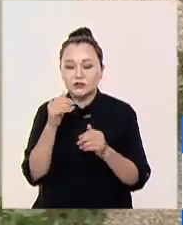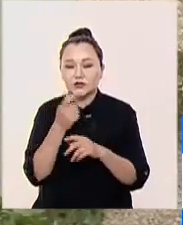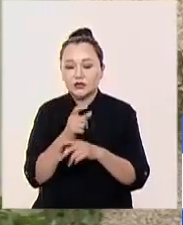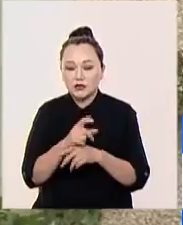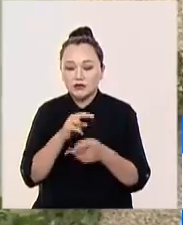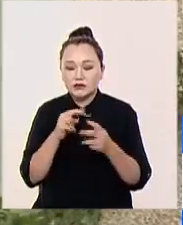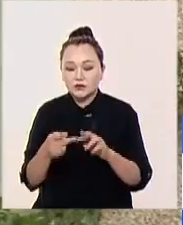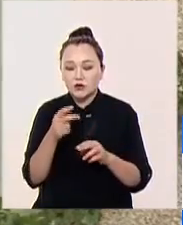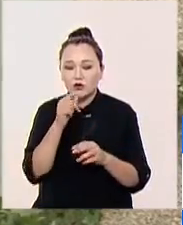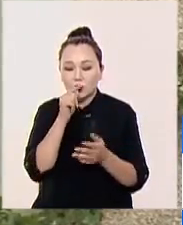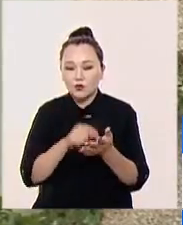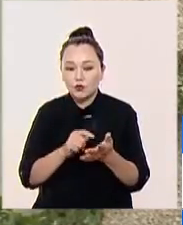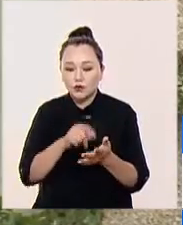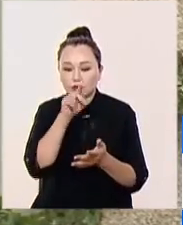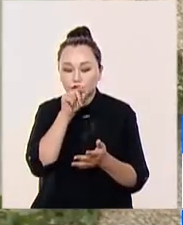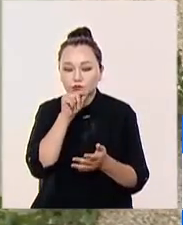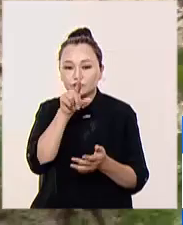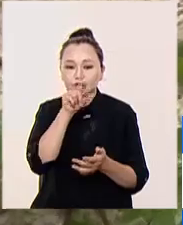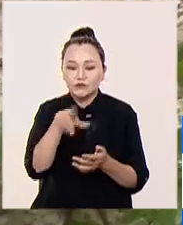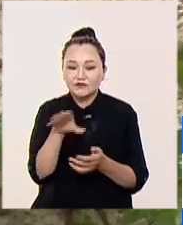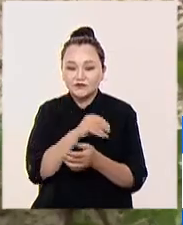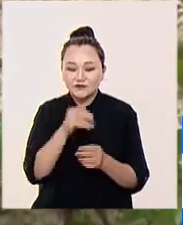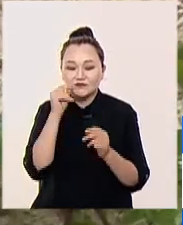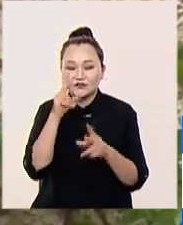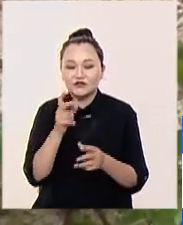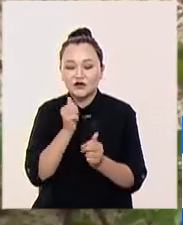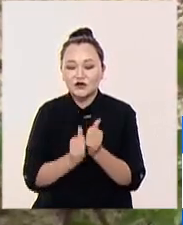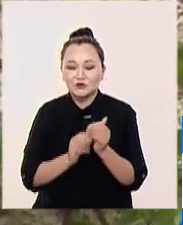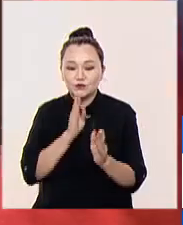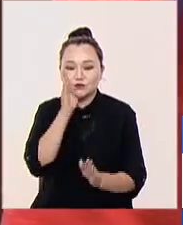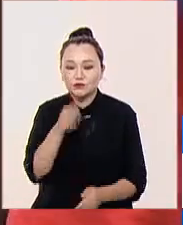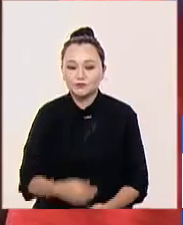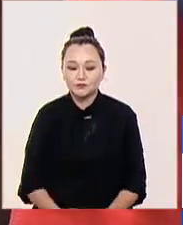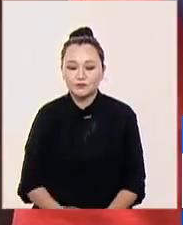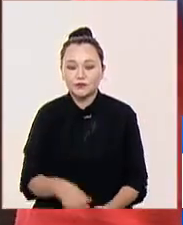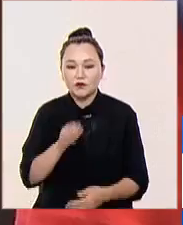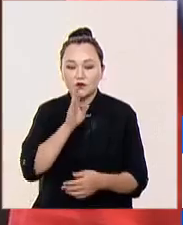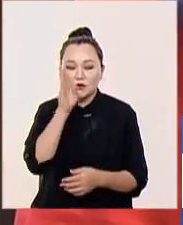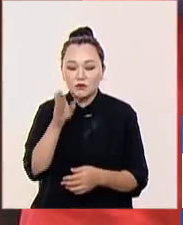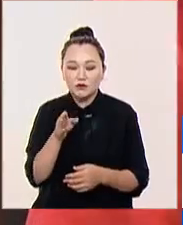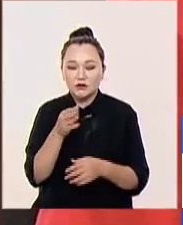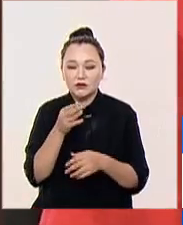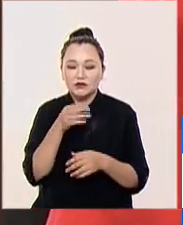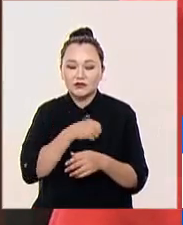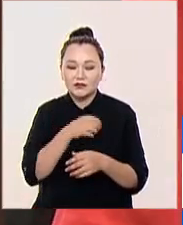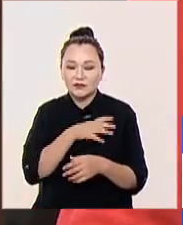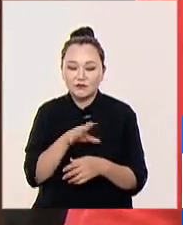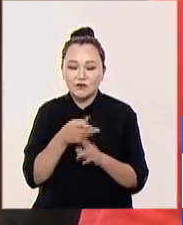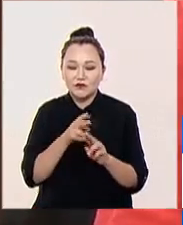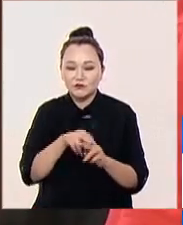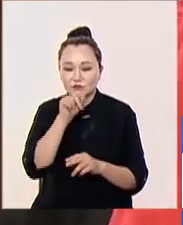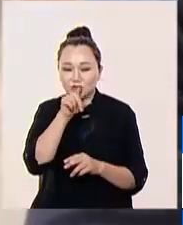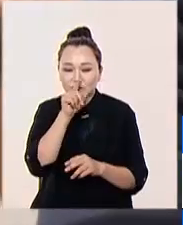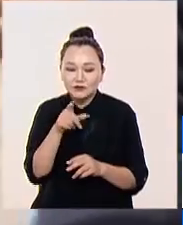заменили куры. Под петушиный крик соседям приходится встречать каждое утро. Будильник однажды не завел, потому что петухи